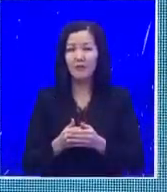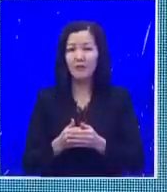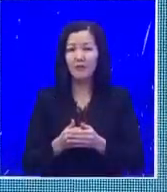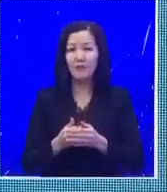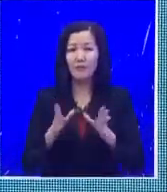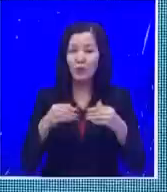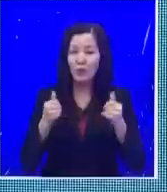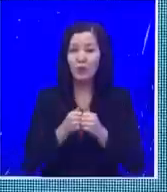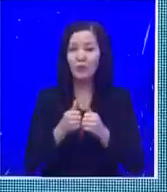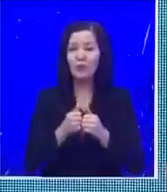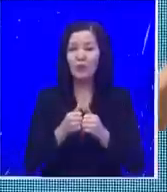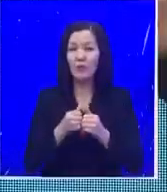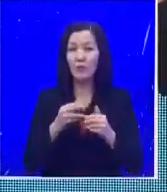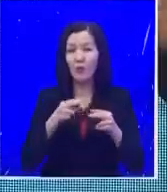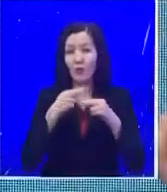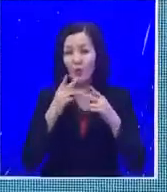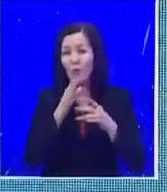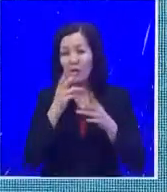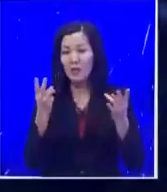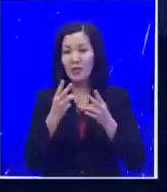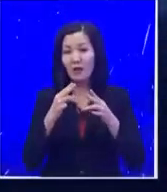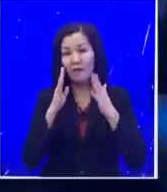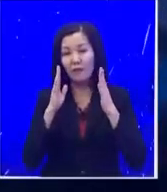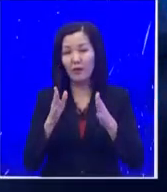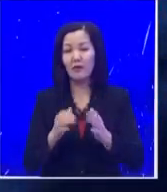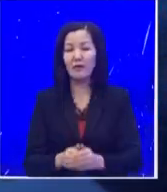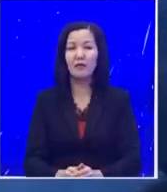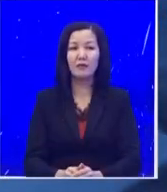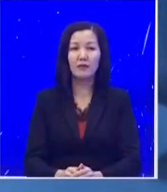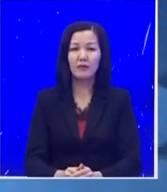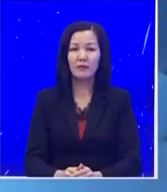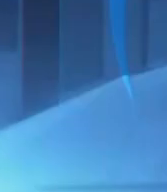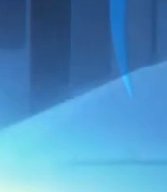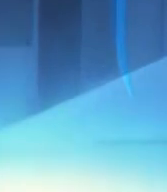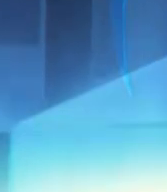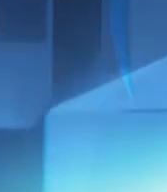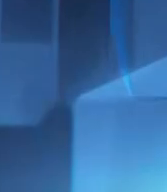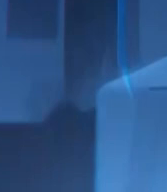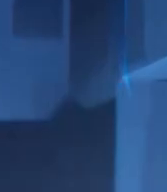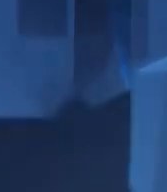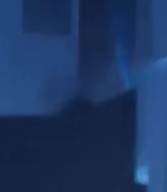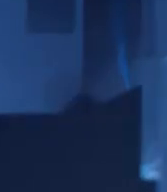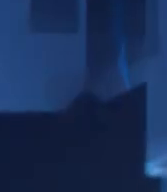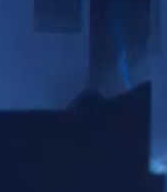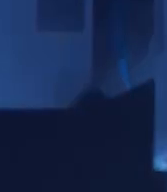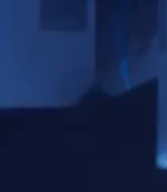что жұмыстың, ну, столько работы. Гүлжанат Мақұлжанова, Жасұлан Шынгенже, Жетісу телеарнасы.